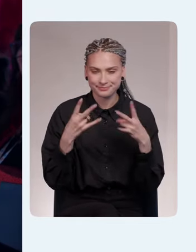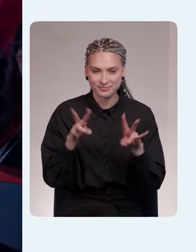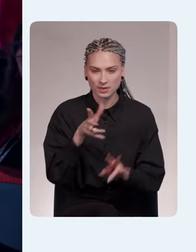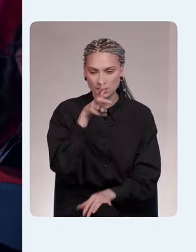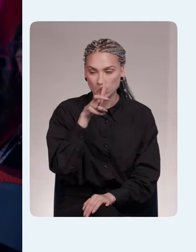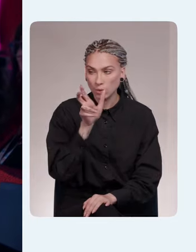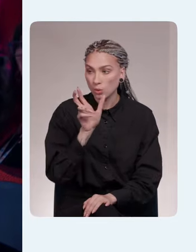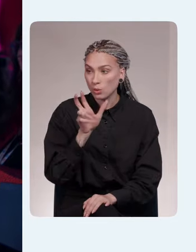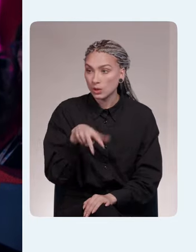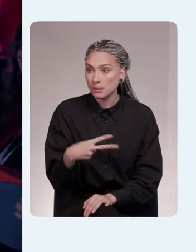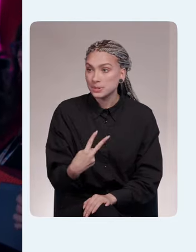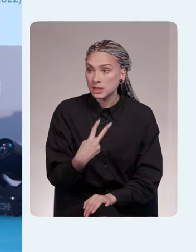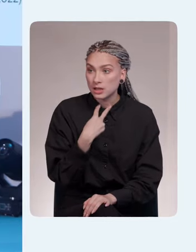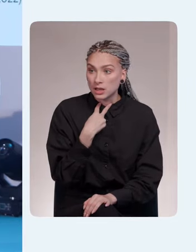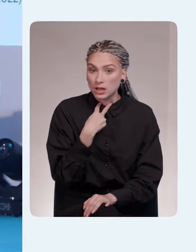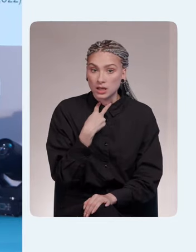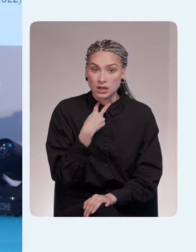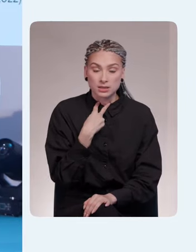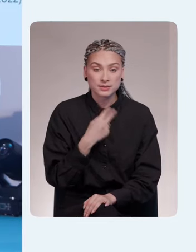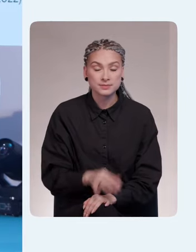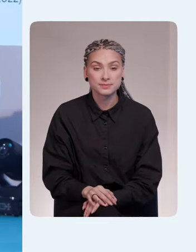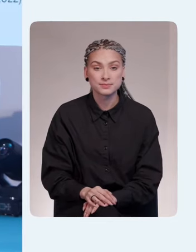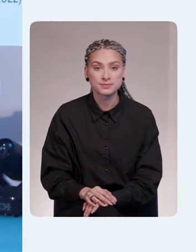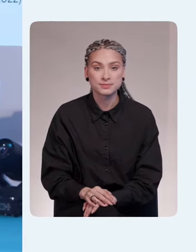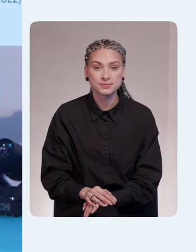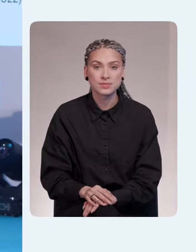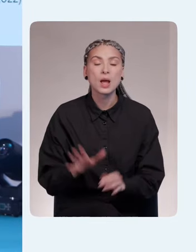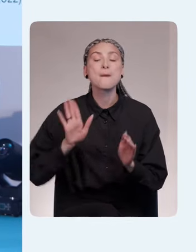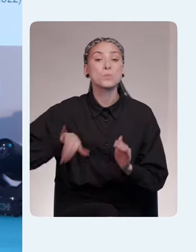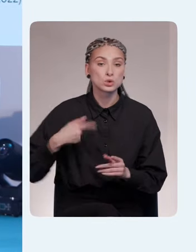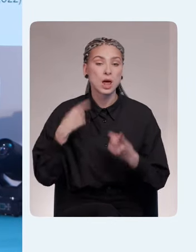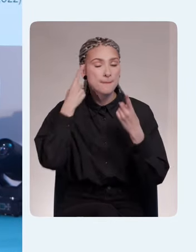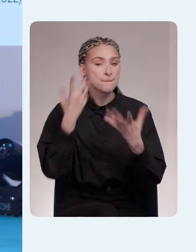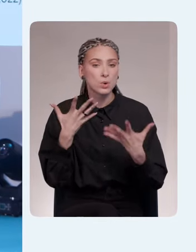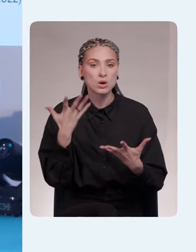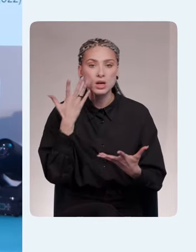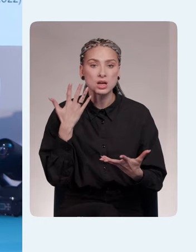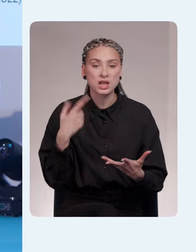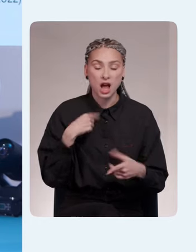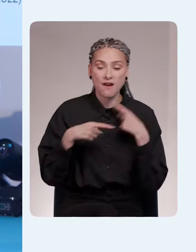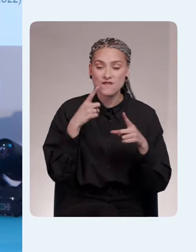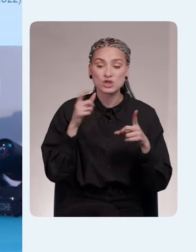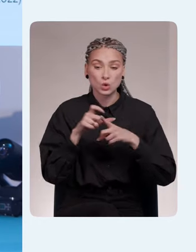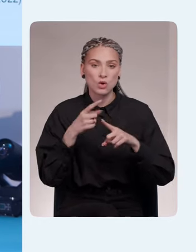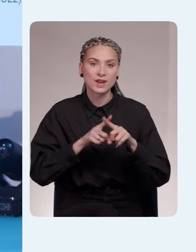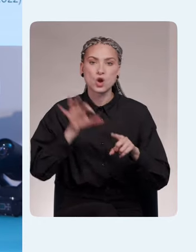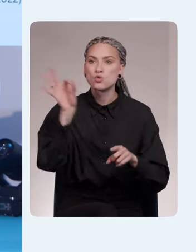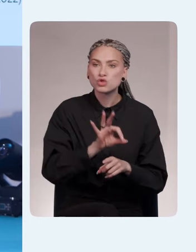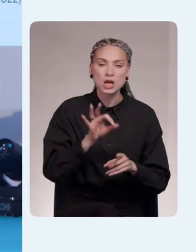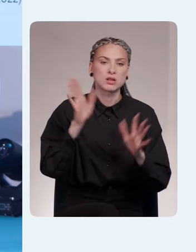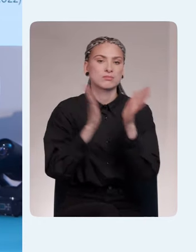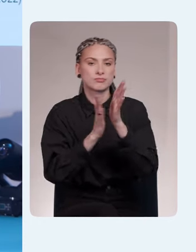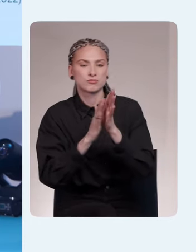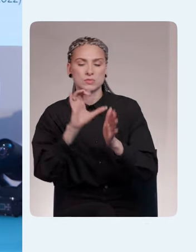Скучно, пипец, не надо. Очень скучно. Вот что я понял, что когда я говорю эту фразу, люди очень часто мне аплодируют, говорят,